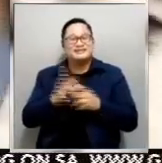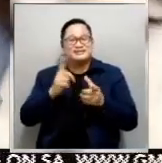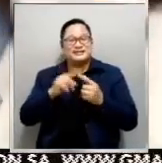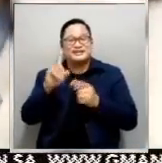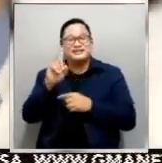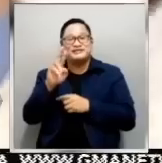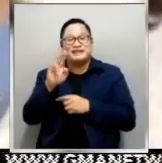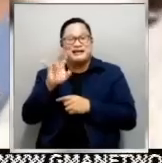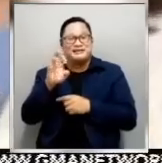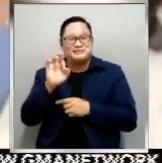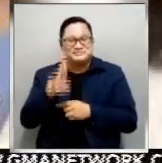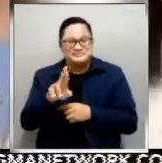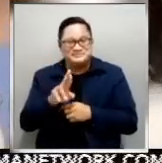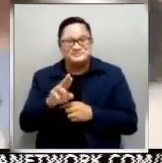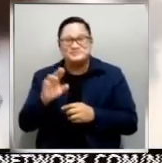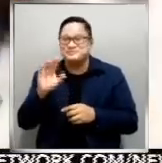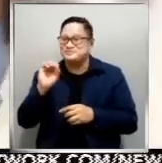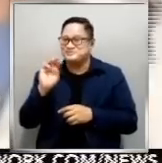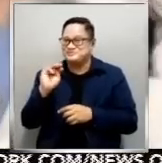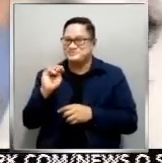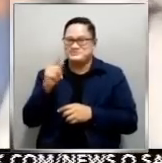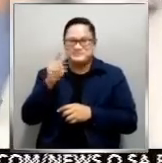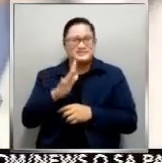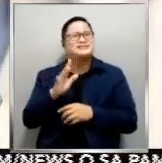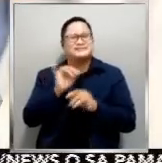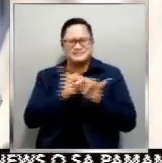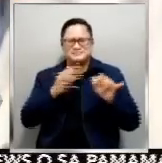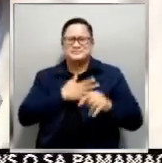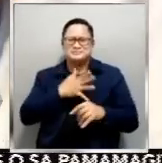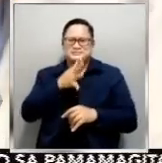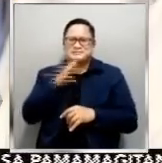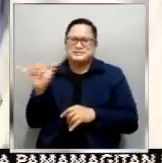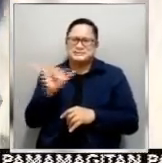dryer. Oh my gosh, I'm really like my mom. Titas of Manila na yung